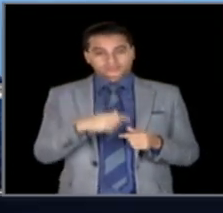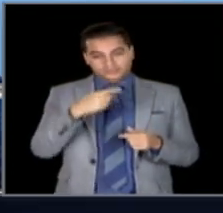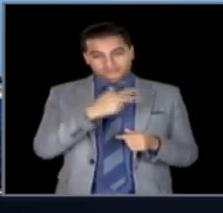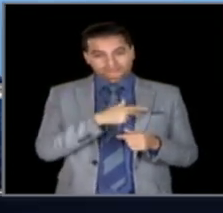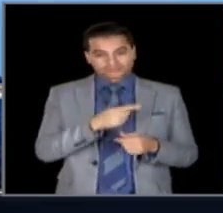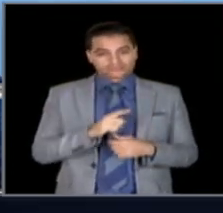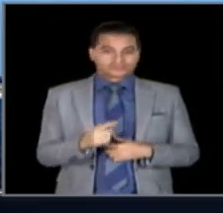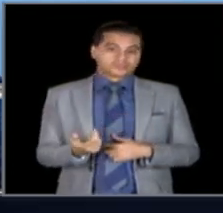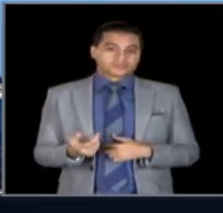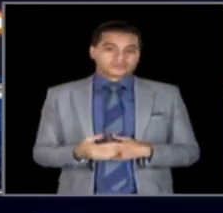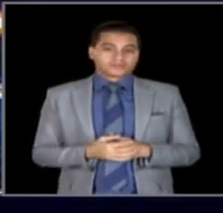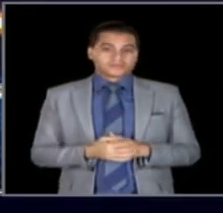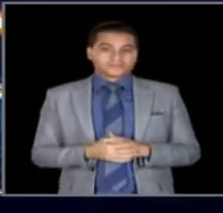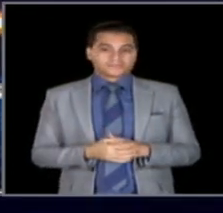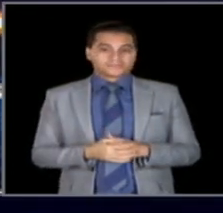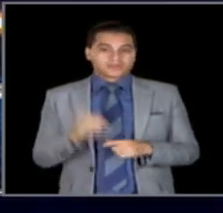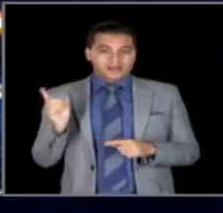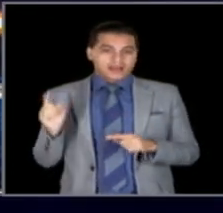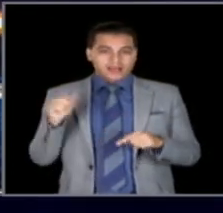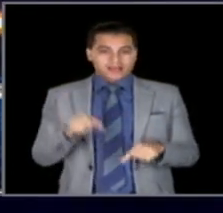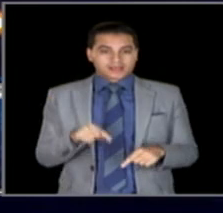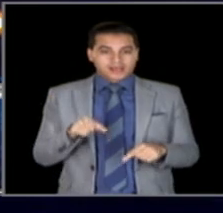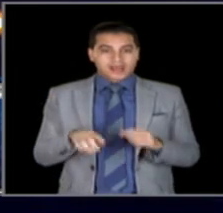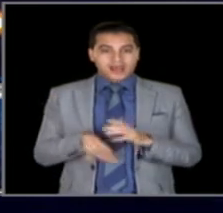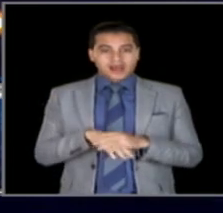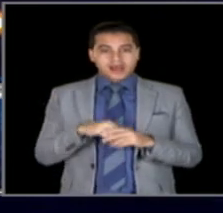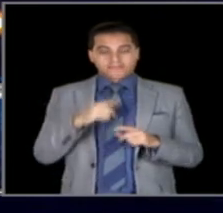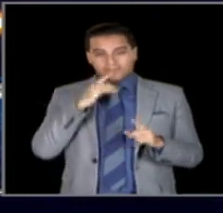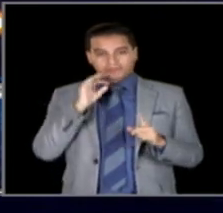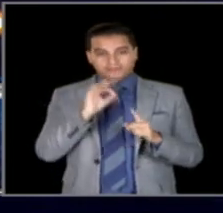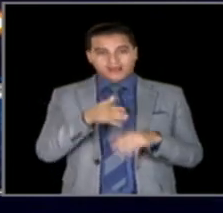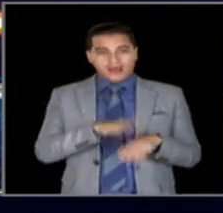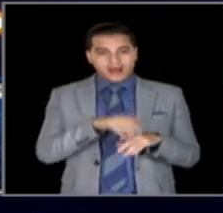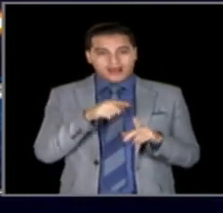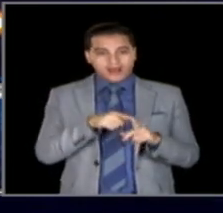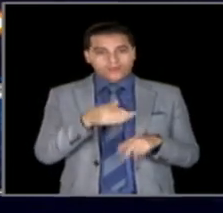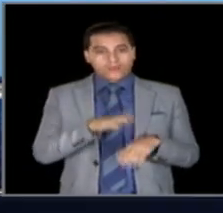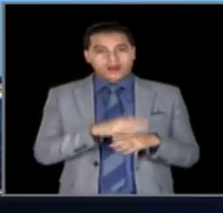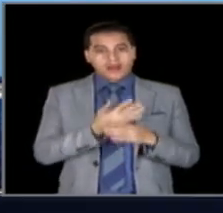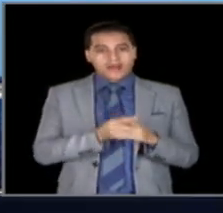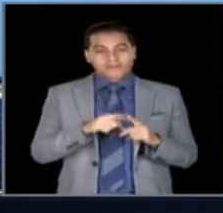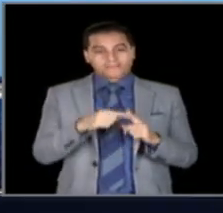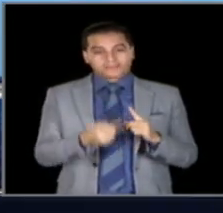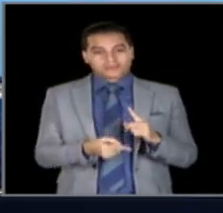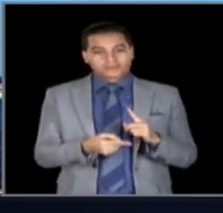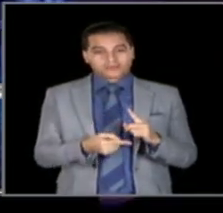1963. فاكر الاسم لغاية النهاردة بنعترض عليه وبنعترض على ابنه.